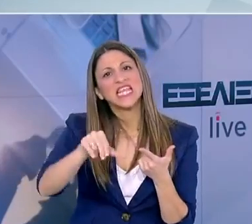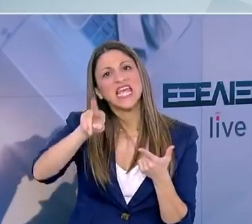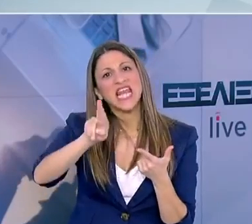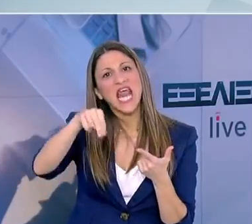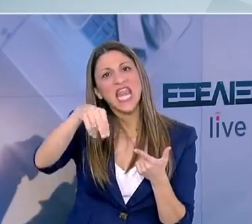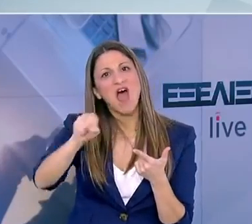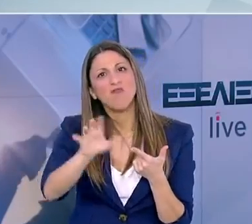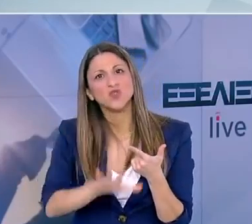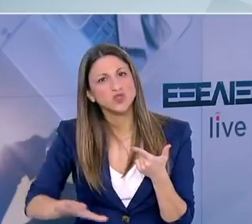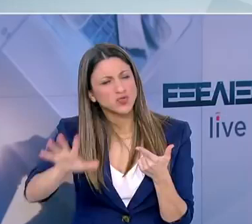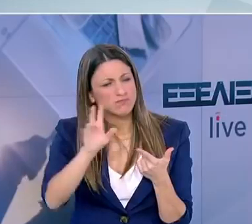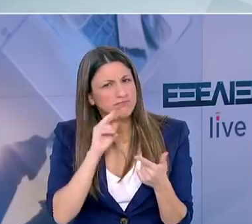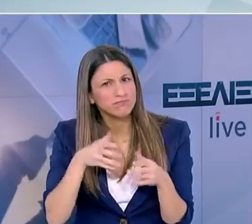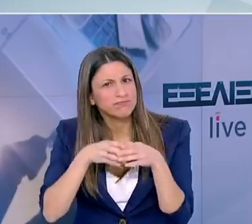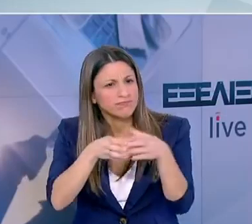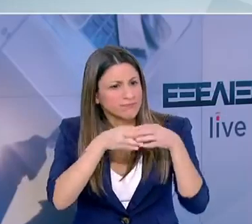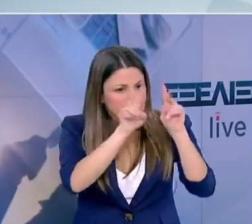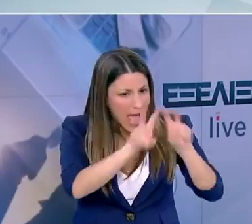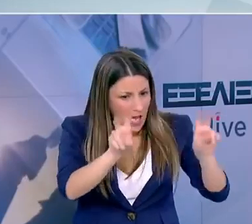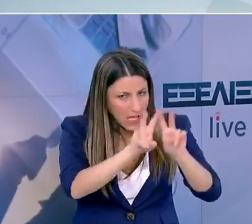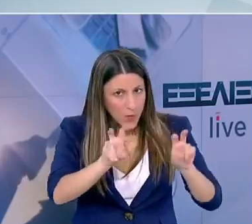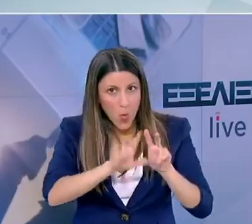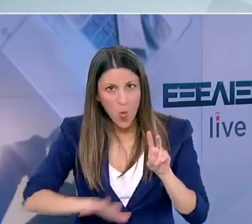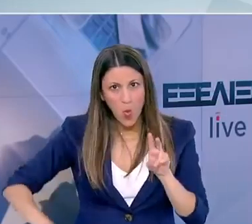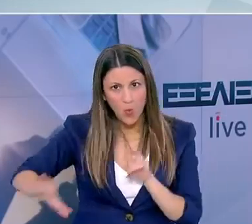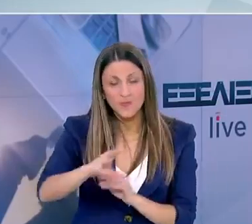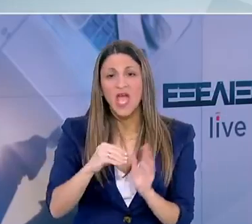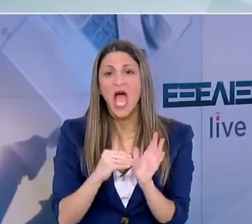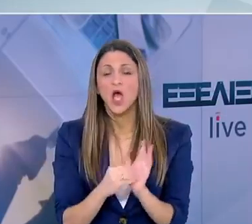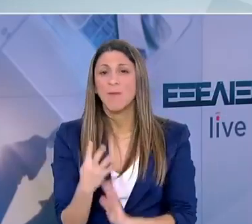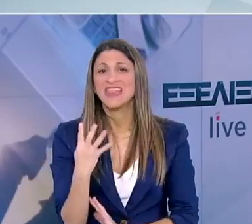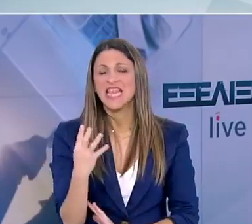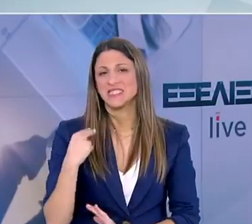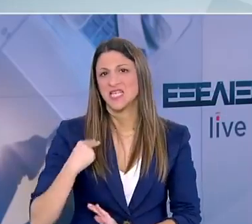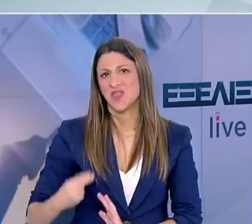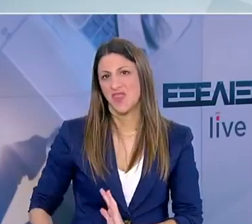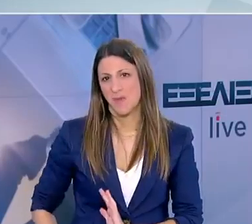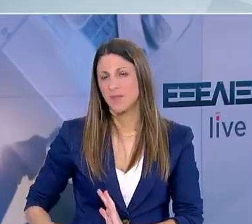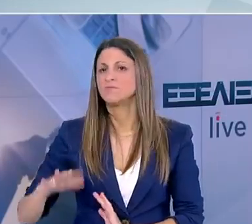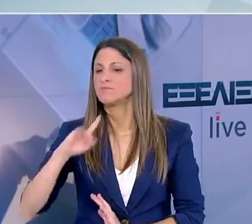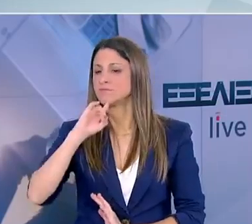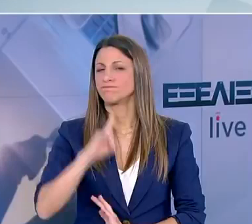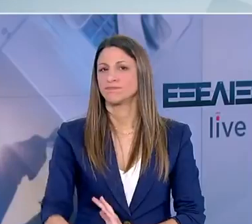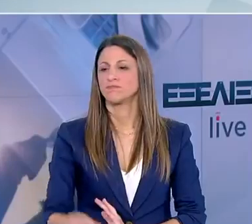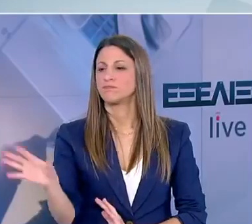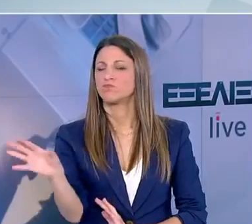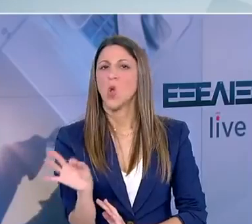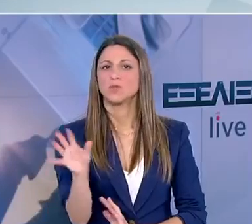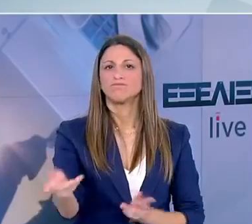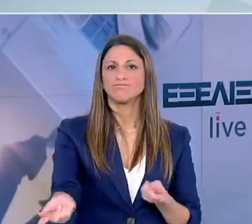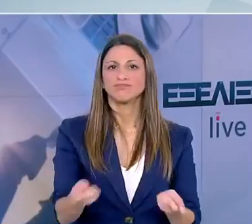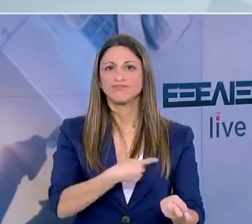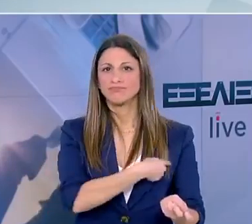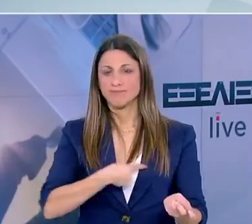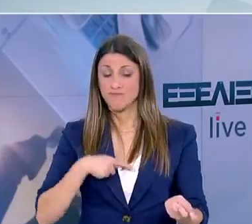Επίσης, μέχρι το βράδυ αποφασίστηκε να οριστούν σε αυτούς τους 4 δήμους διαμεσολαβητές, ώστε σε συνεργασία με